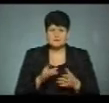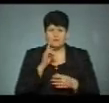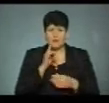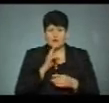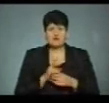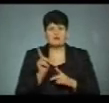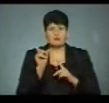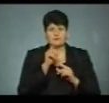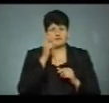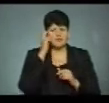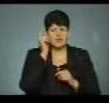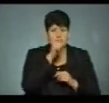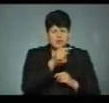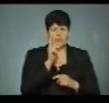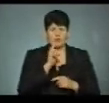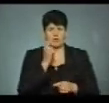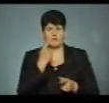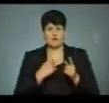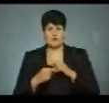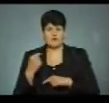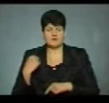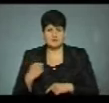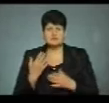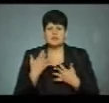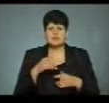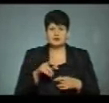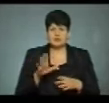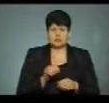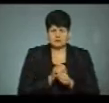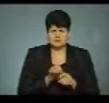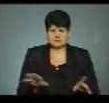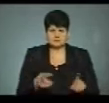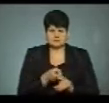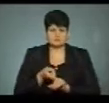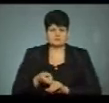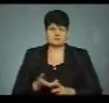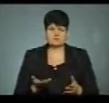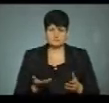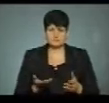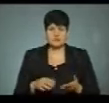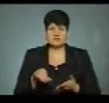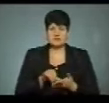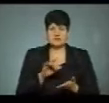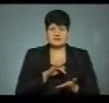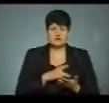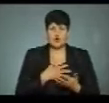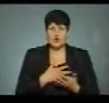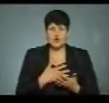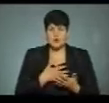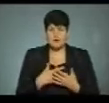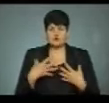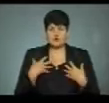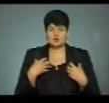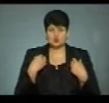підуть в Київ, поки вернуться з Києва, скільки людей буде інфікованих? Представник Центру громадського здоров'я Роман